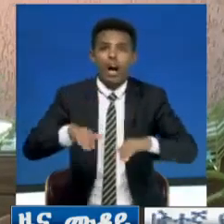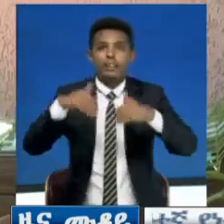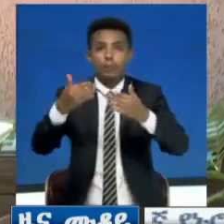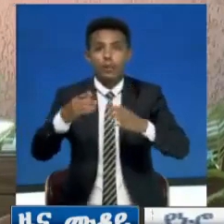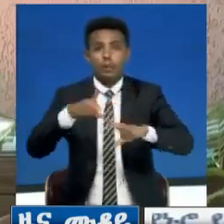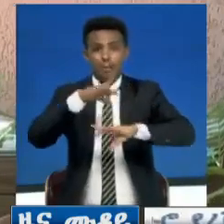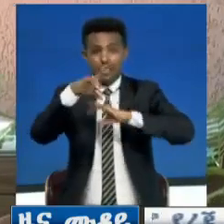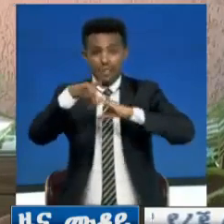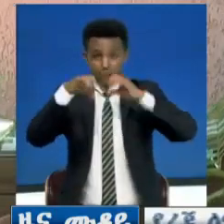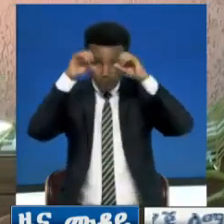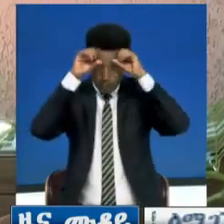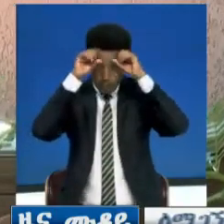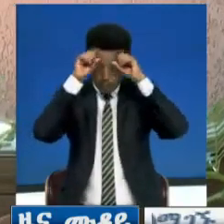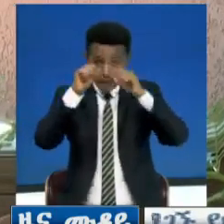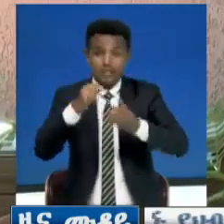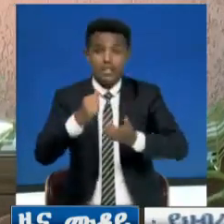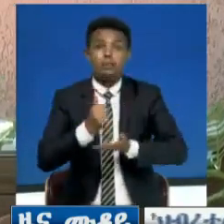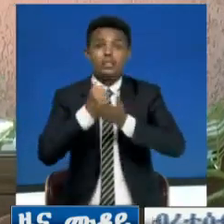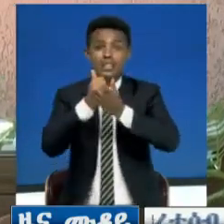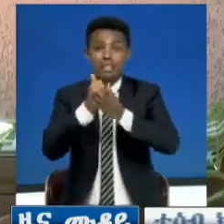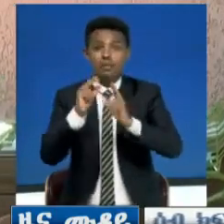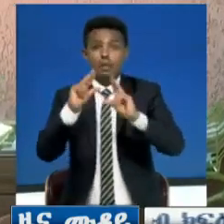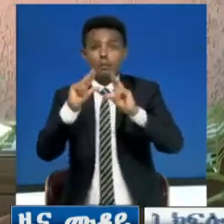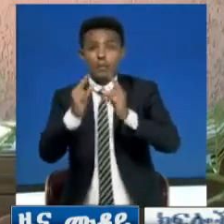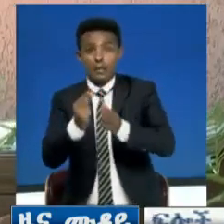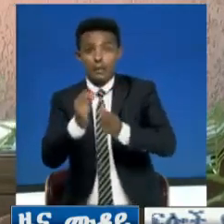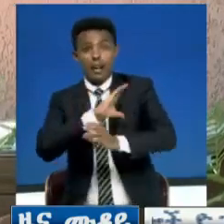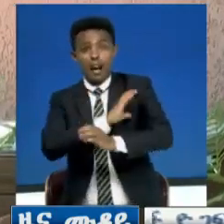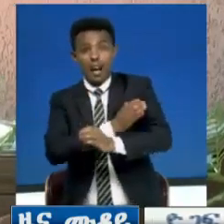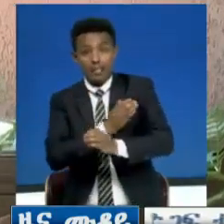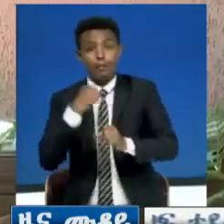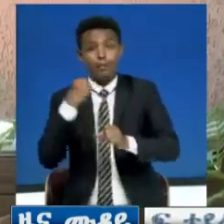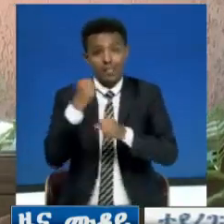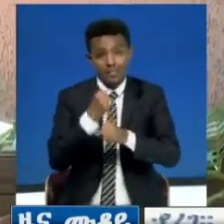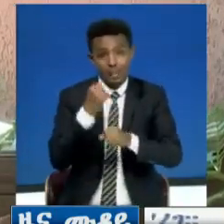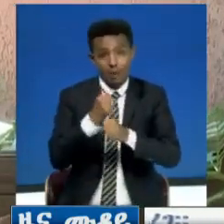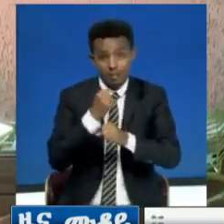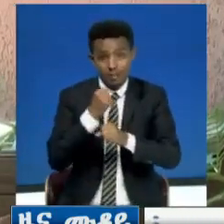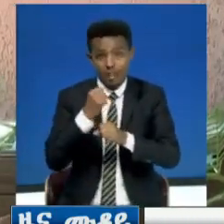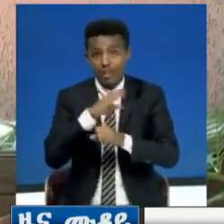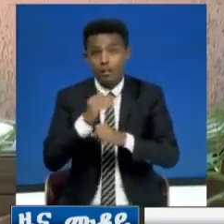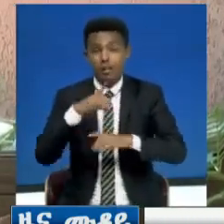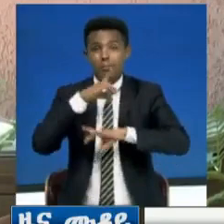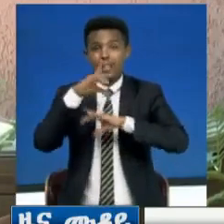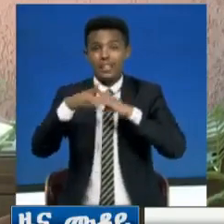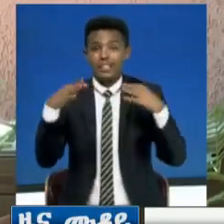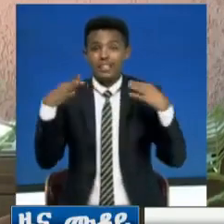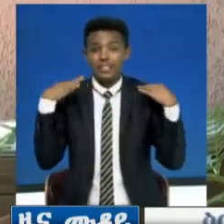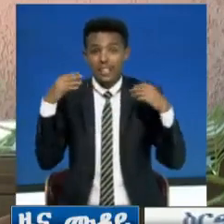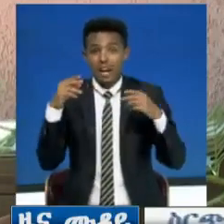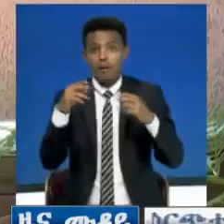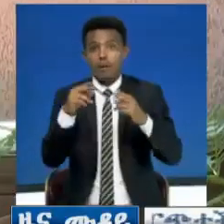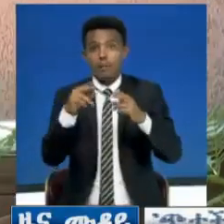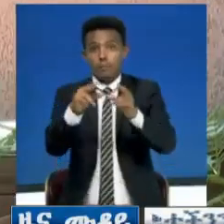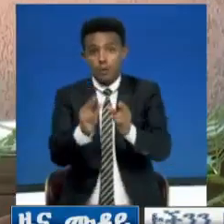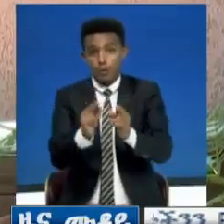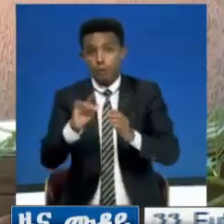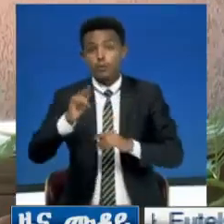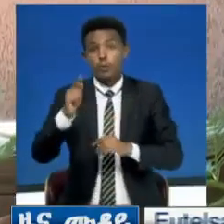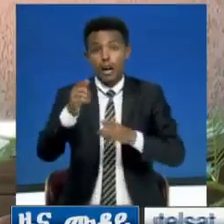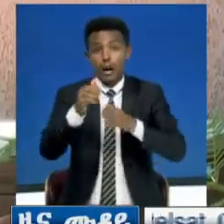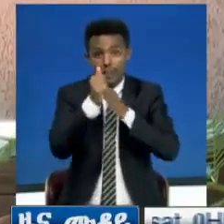የሚደገፈው ስራ፣ በግብረ ኃይሉ እየተሰራ ያለው ስራ እንደዚሁም በክልል ጤና ቢሮ በዞን አመራሮች በወረዳ